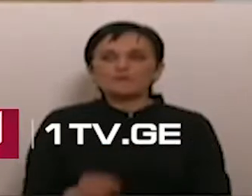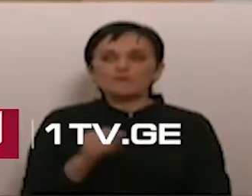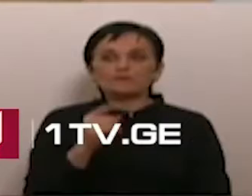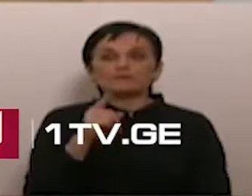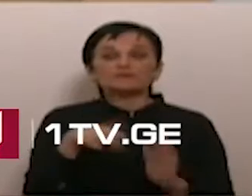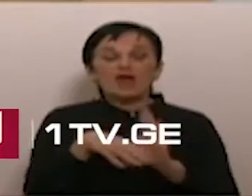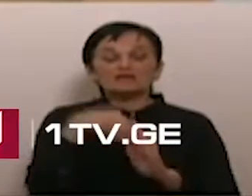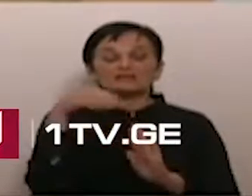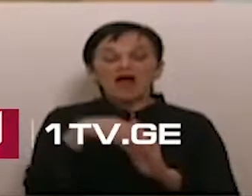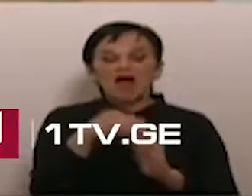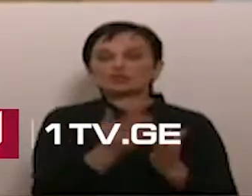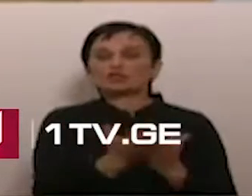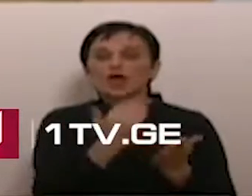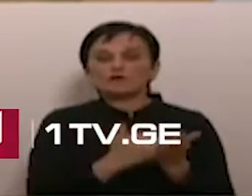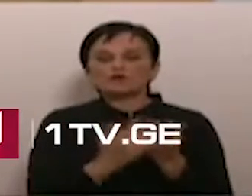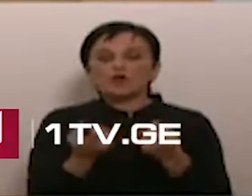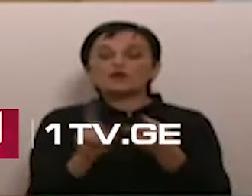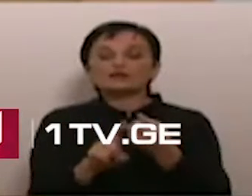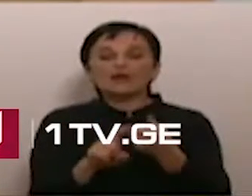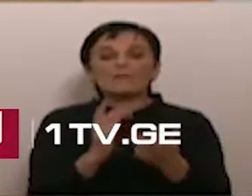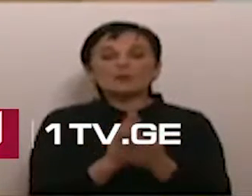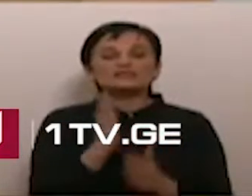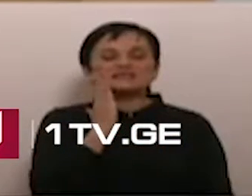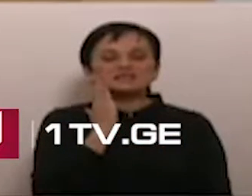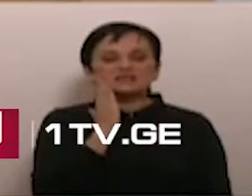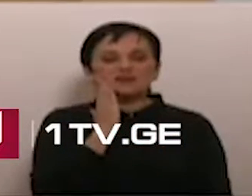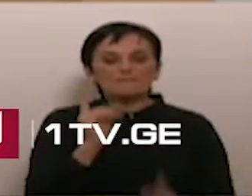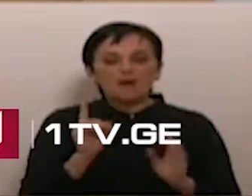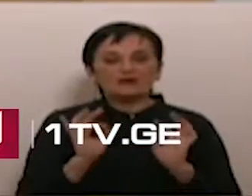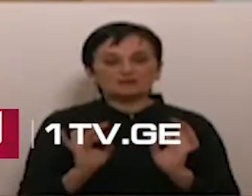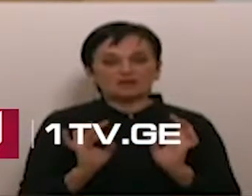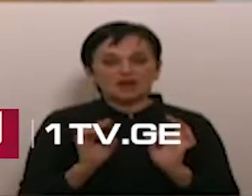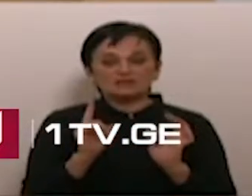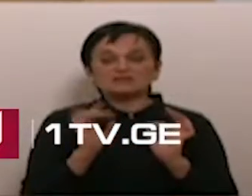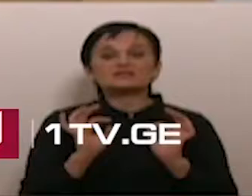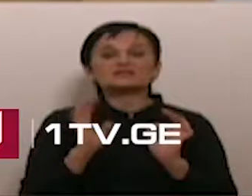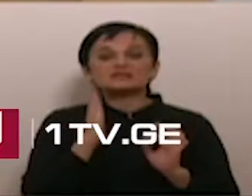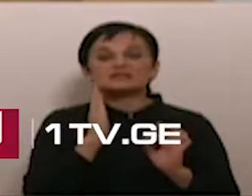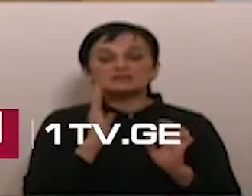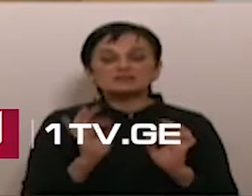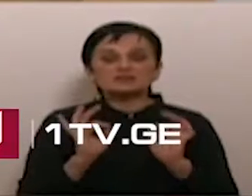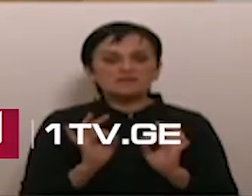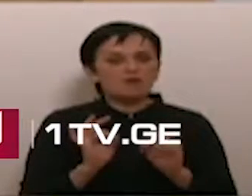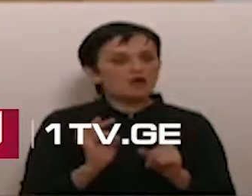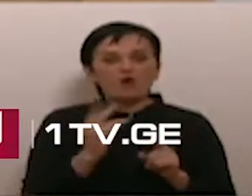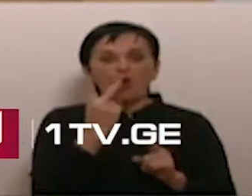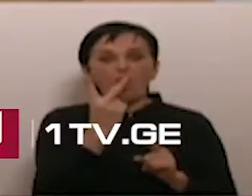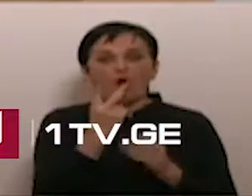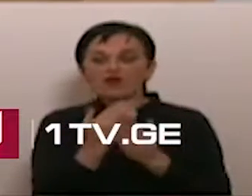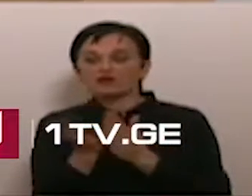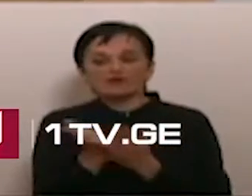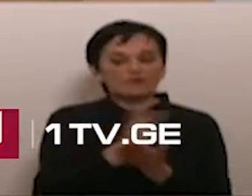საარჩევნო შედეგები დამოკიდებულია სიმართლეზე. იმ სიმართლეზე, რომელიც არ არის ორგვარი